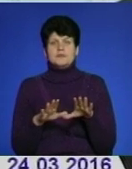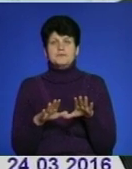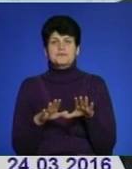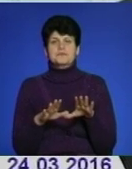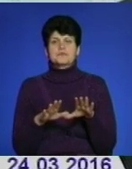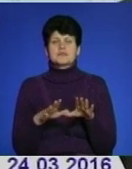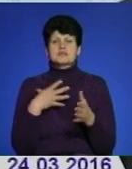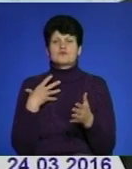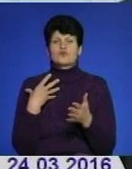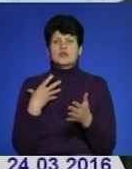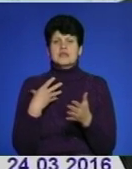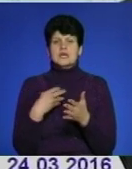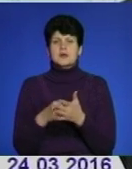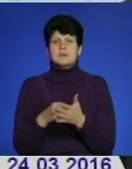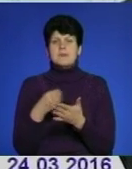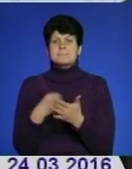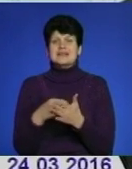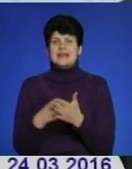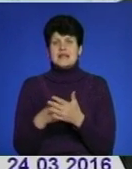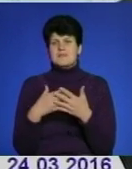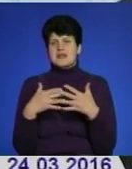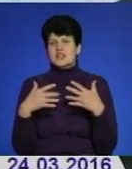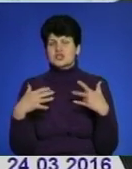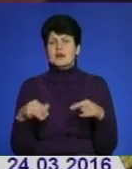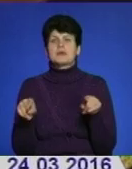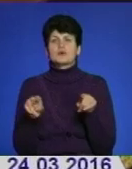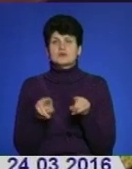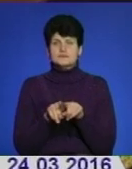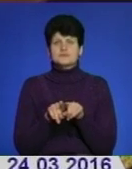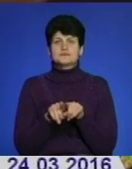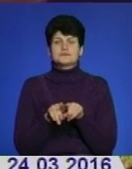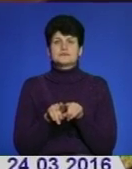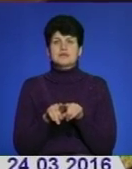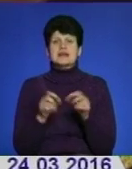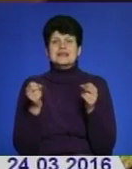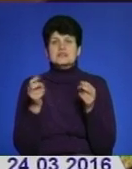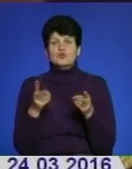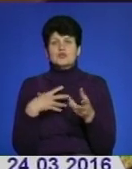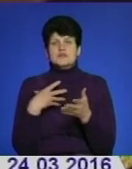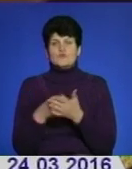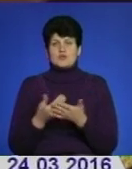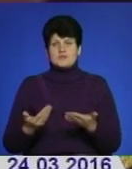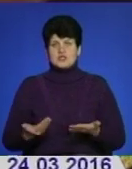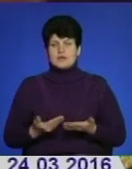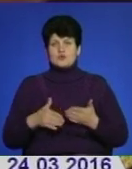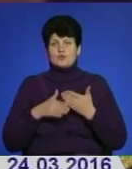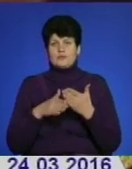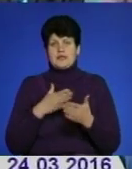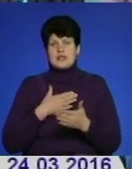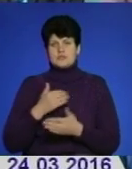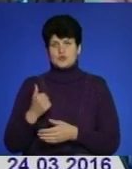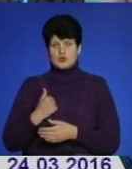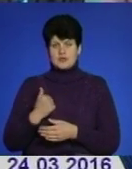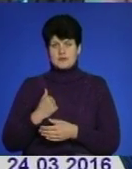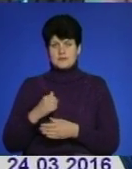своїми якимись матеріальними речами, але разом з тим часто і ризикуєте своїм життям для того, щоб допомогти нашим солдатам.